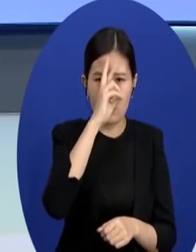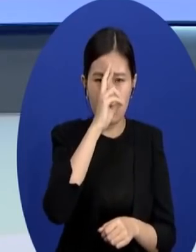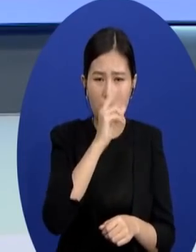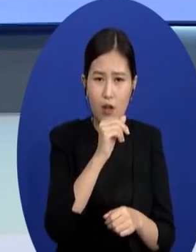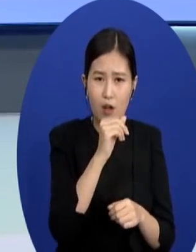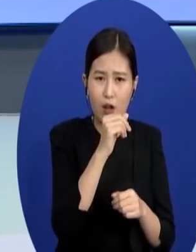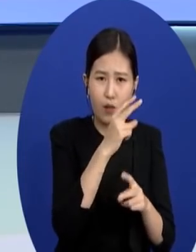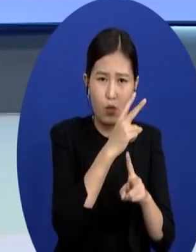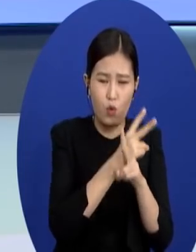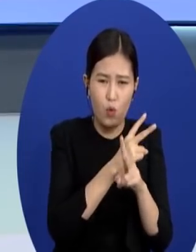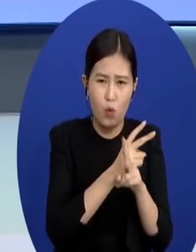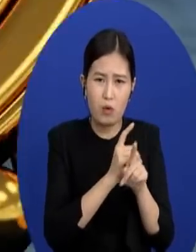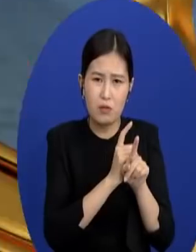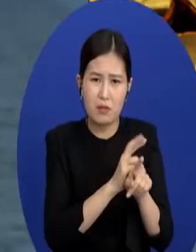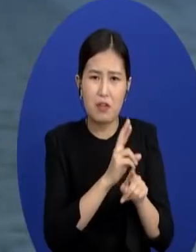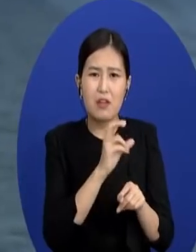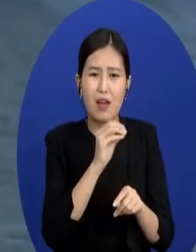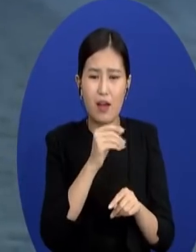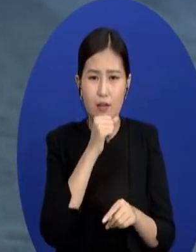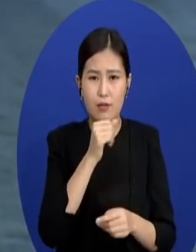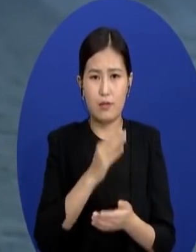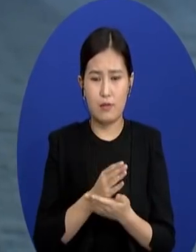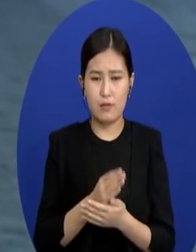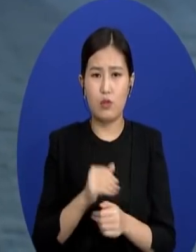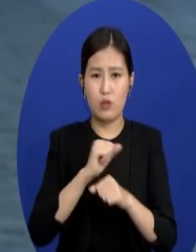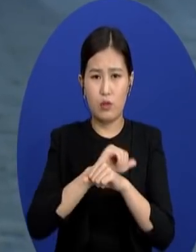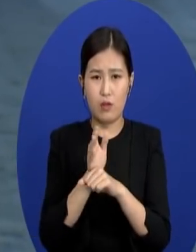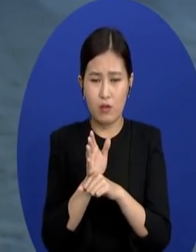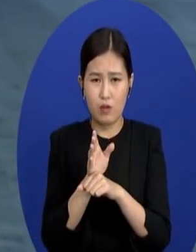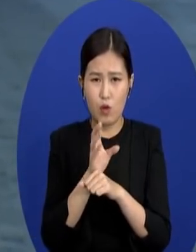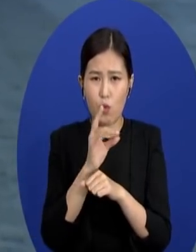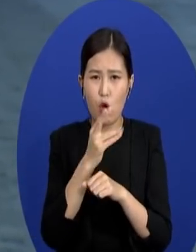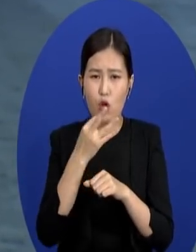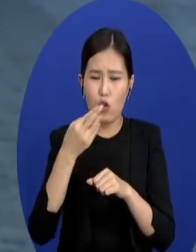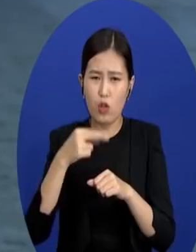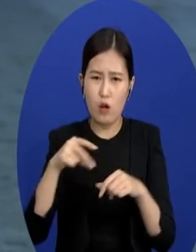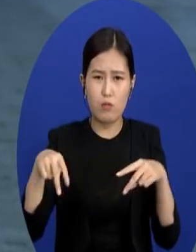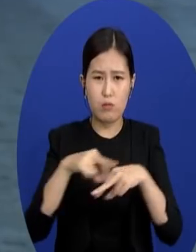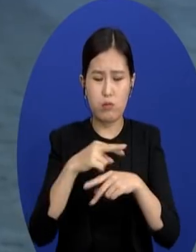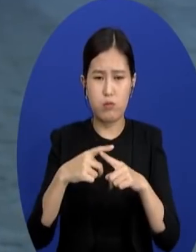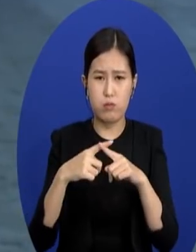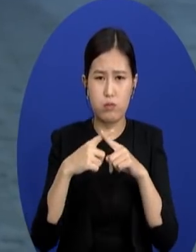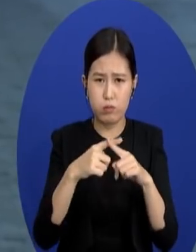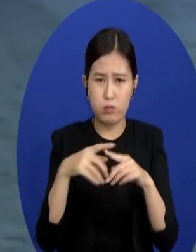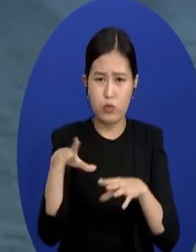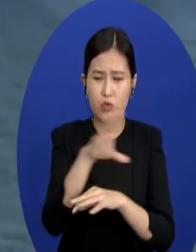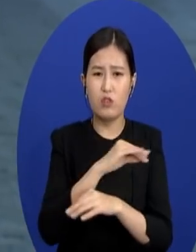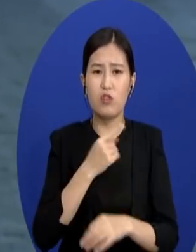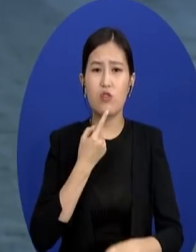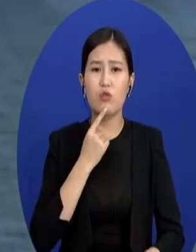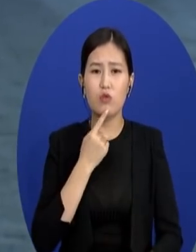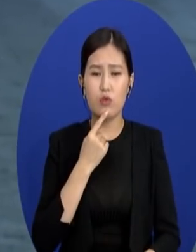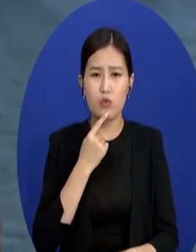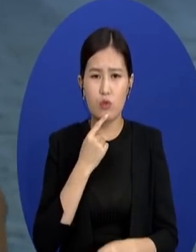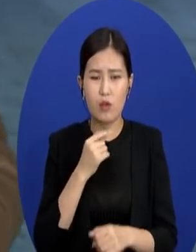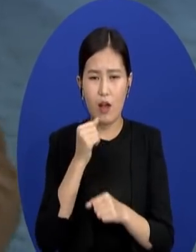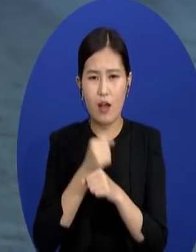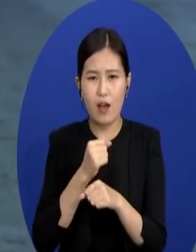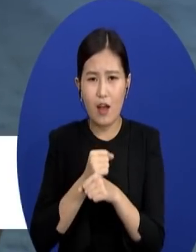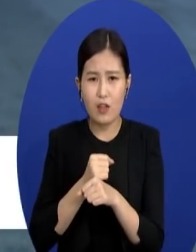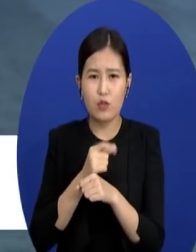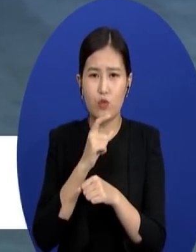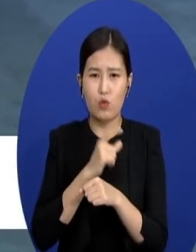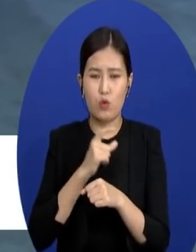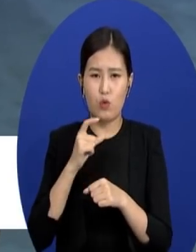юм. За цар тахлын улмаас хөл хорио тогтоосон яг энэ хүнд цаг үед хөдөлмөр эрхлэгчид маань ажлын байран